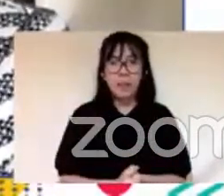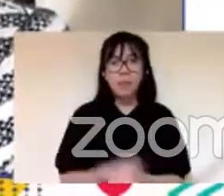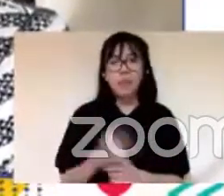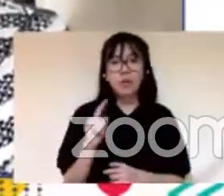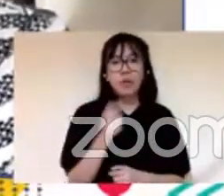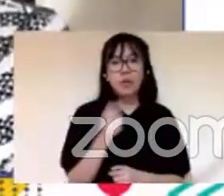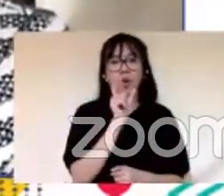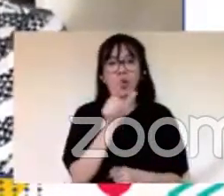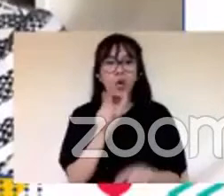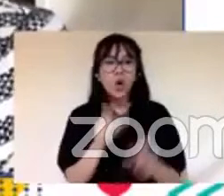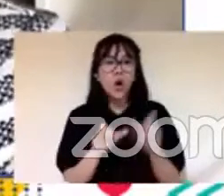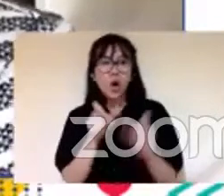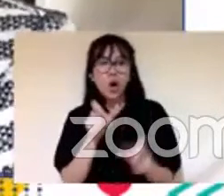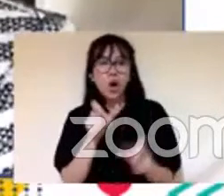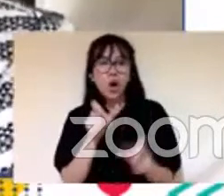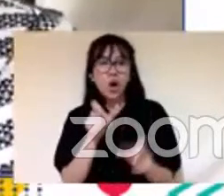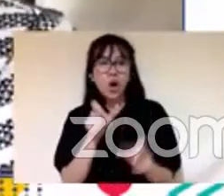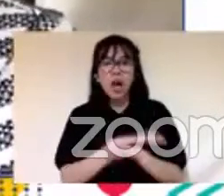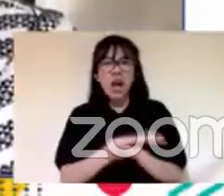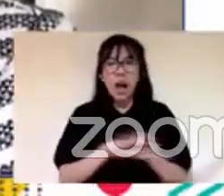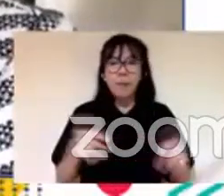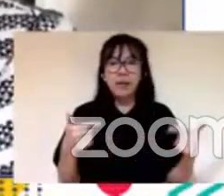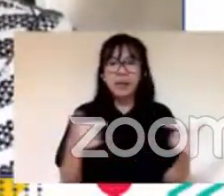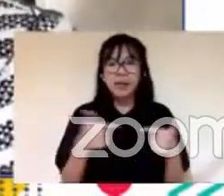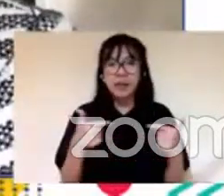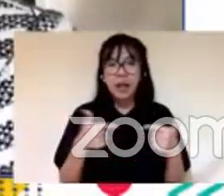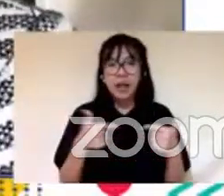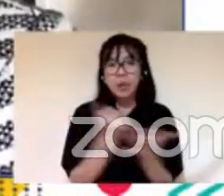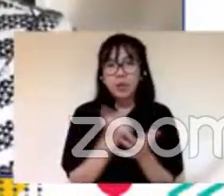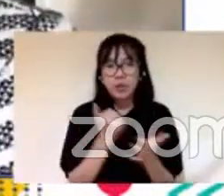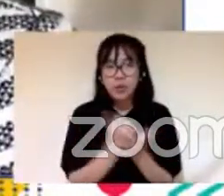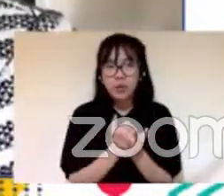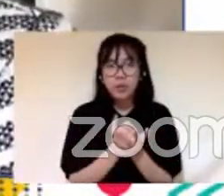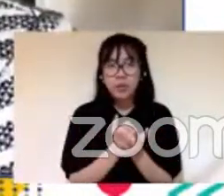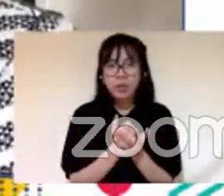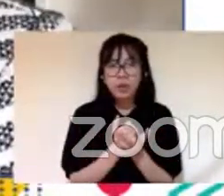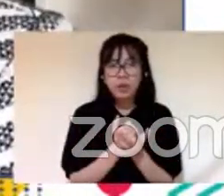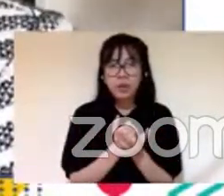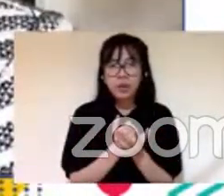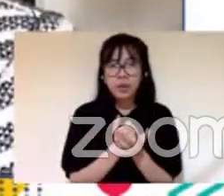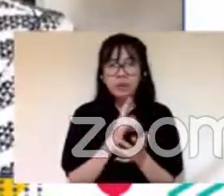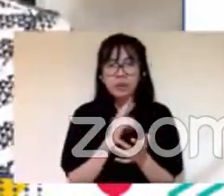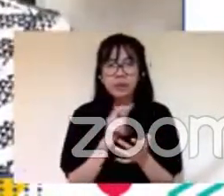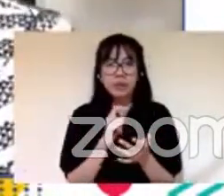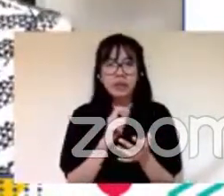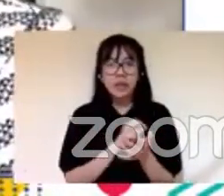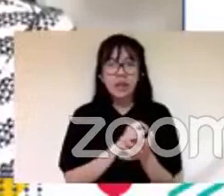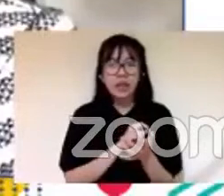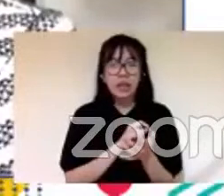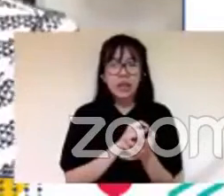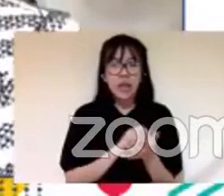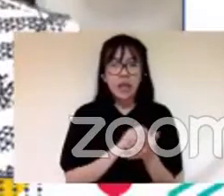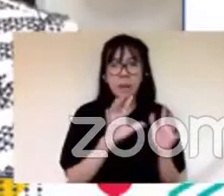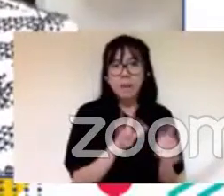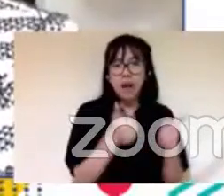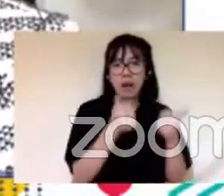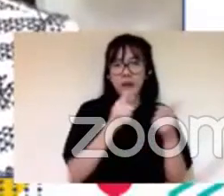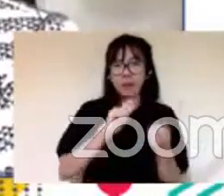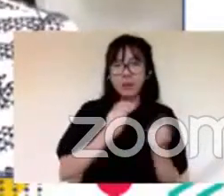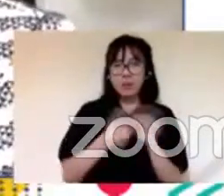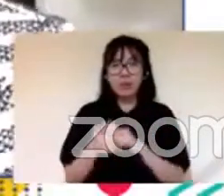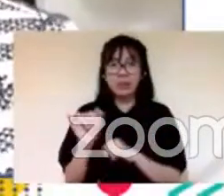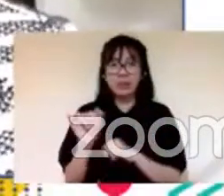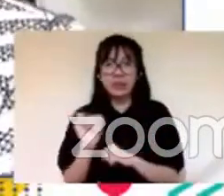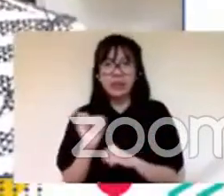sudah amat sangat terganggu dan sudah berupa pencemaran yang kemudian mengancam keselamatan